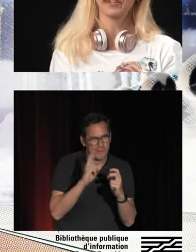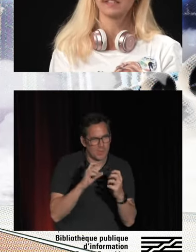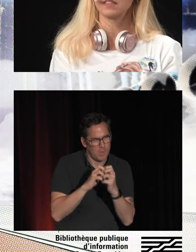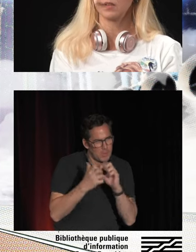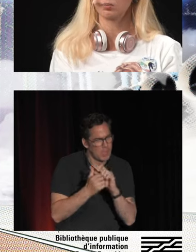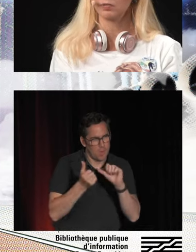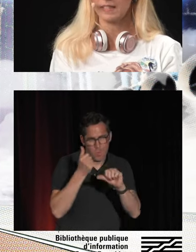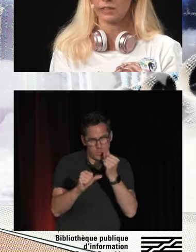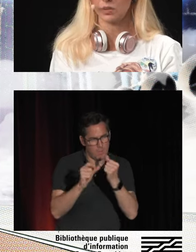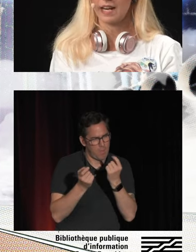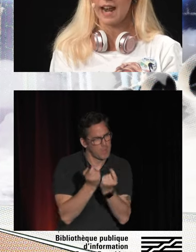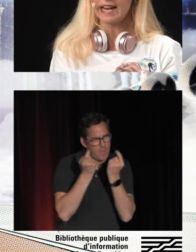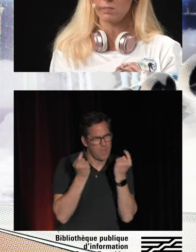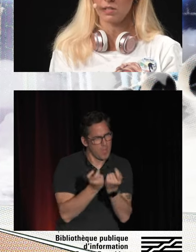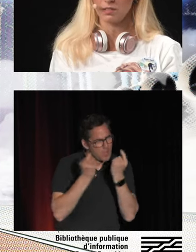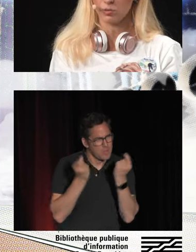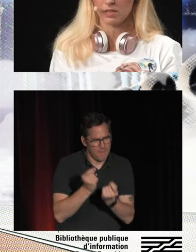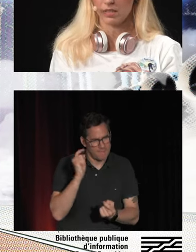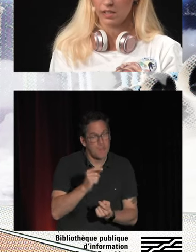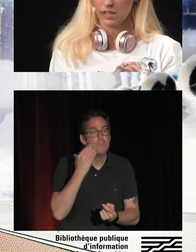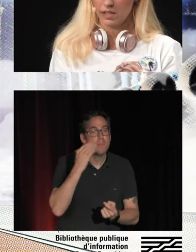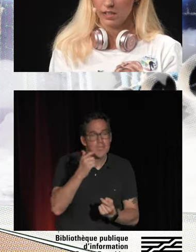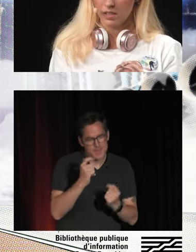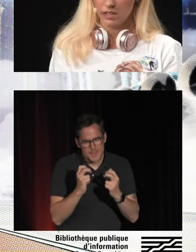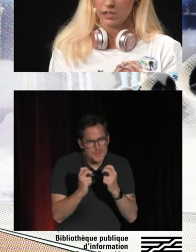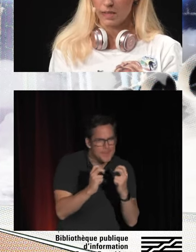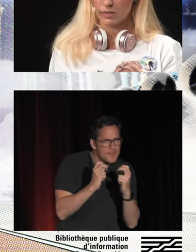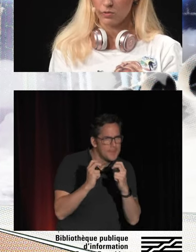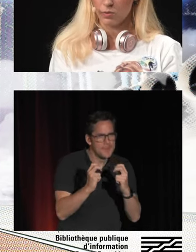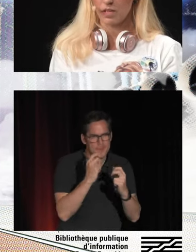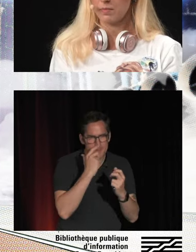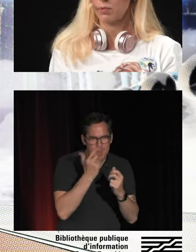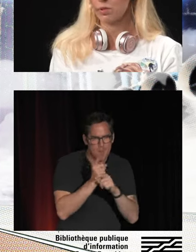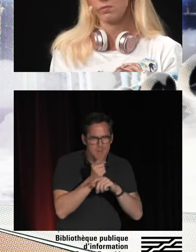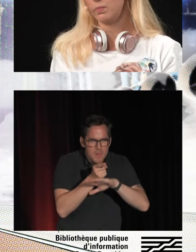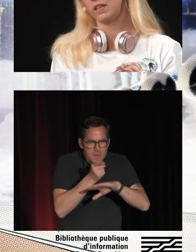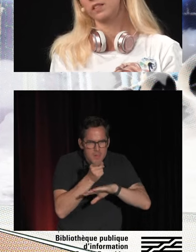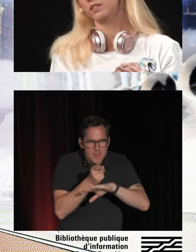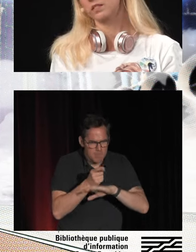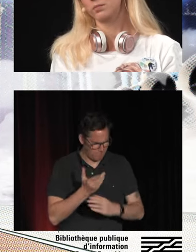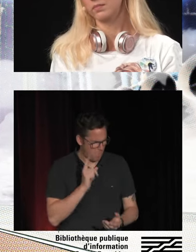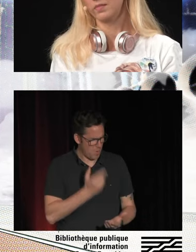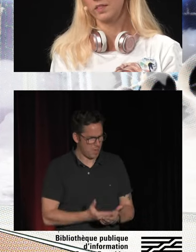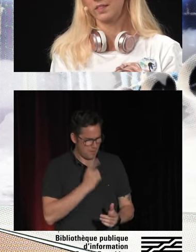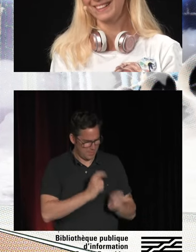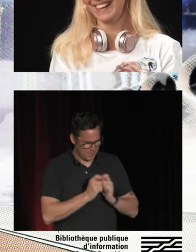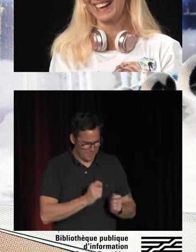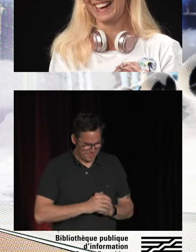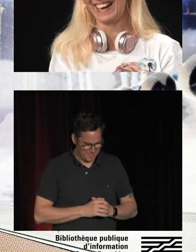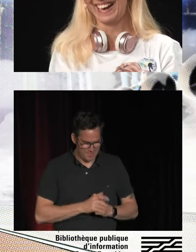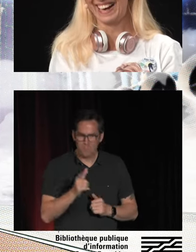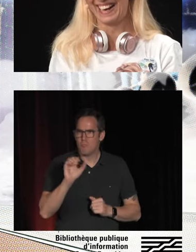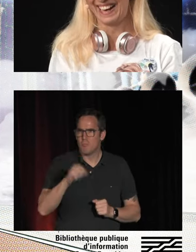faut beaucoup s'entraîner pour le faire et que, clairement, quand tu es en marathon ou en live... Mais pourquoi tu vas lui parler?